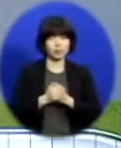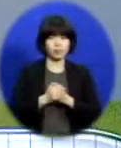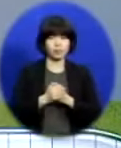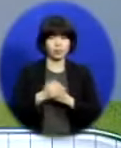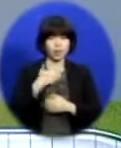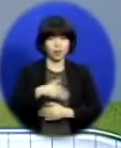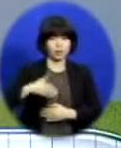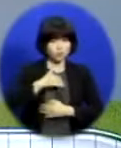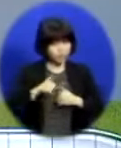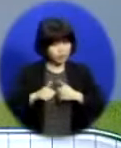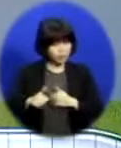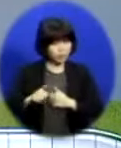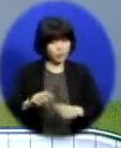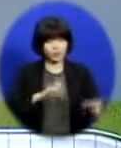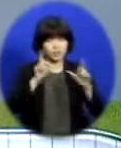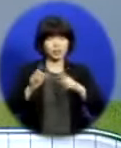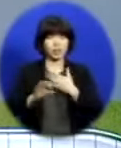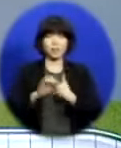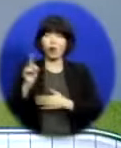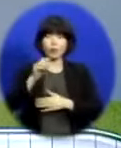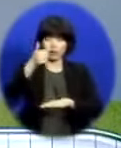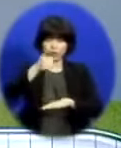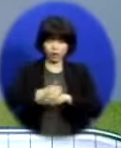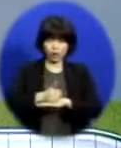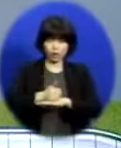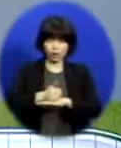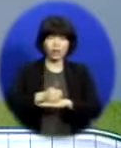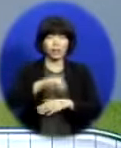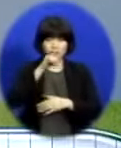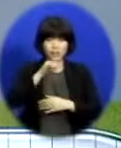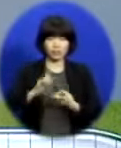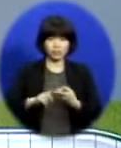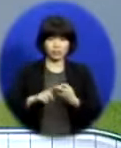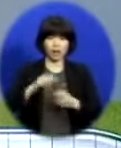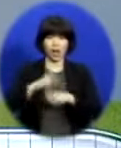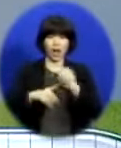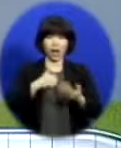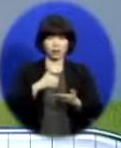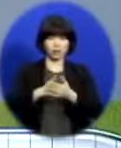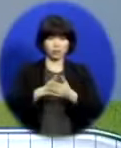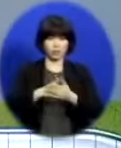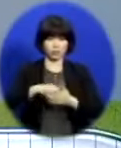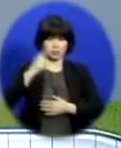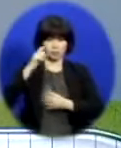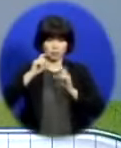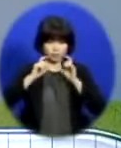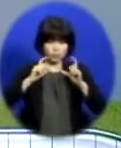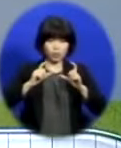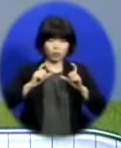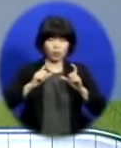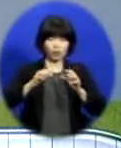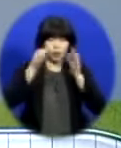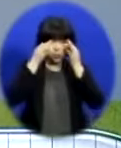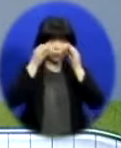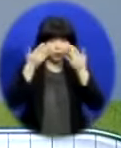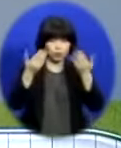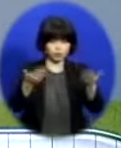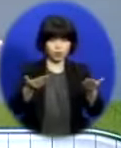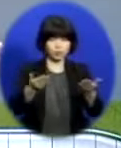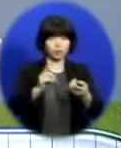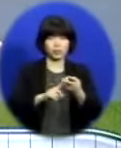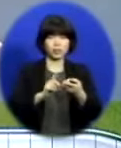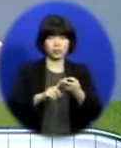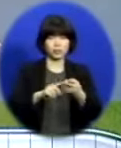따라 살면 어떤 결과가 온다는 것을 하나님께서 경고로 저에게 보여 주셨다는 거 외에는 아무것도 할